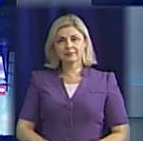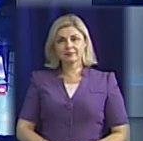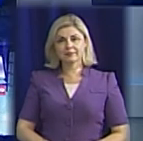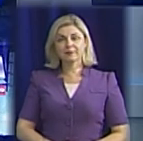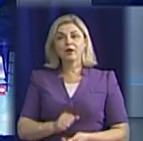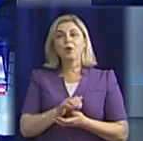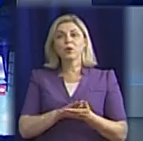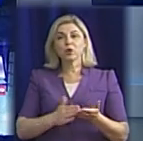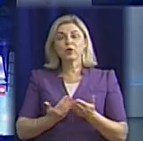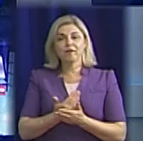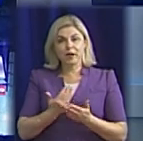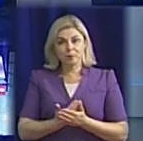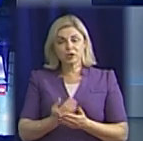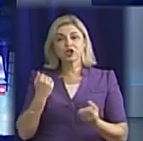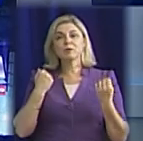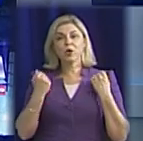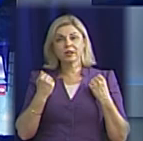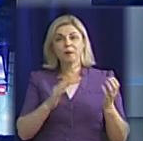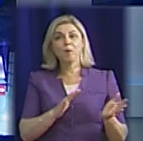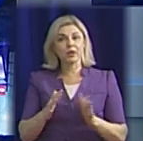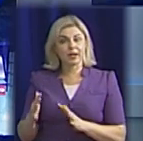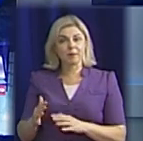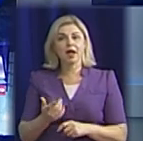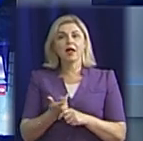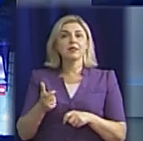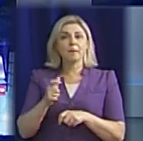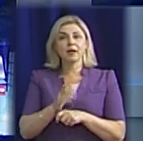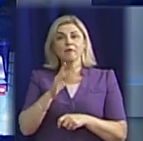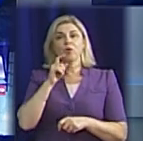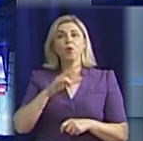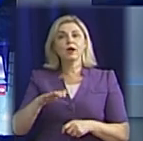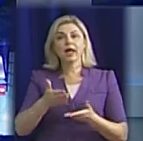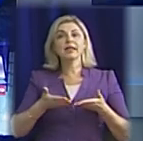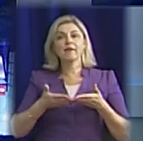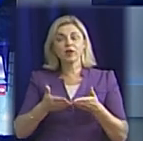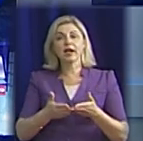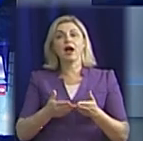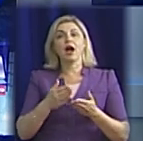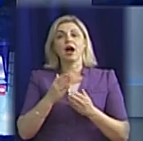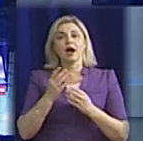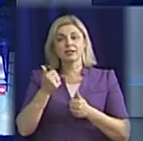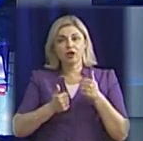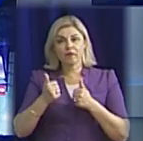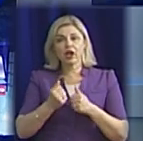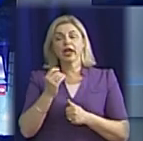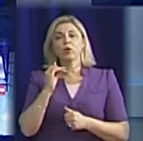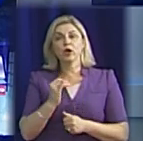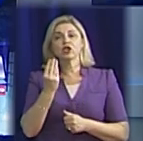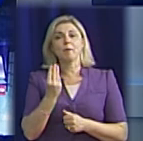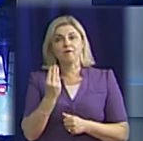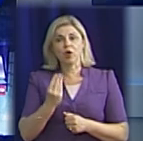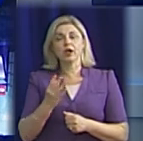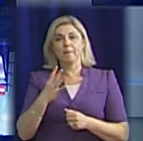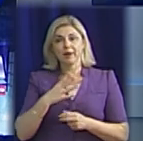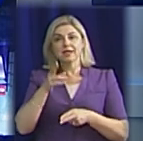Ну, ми продовжуємо наш випуск спортивними подіями. Найбільша в Україні регата Сергія Шаповалова 30 червня завершила